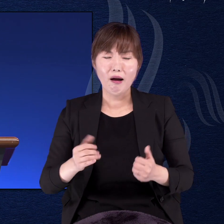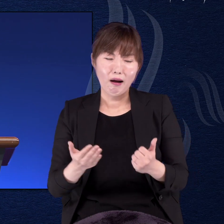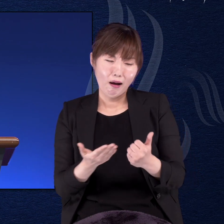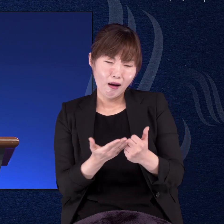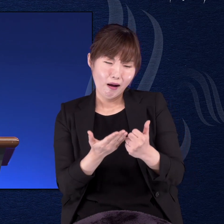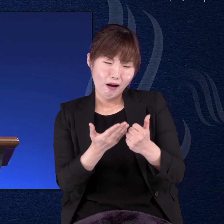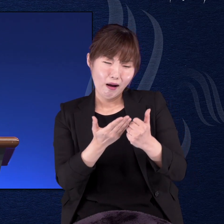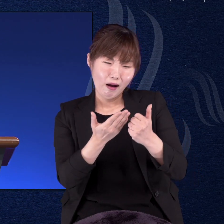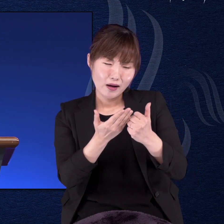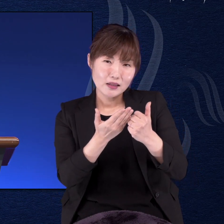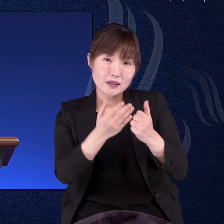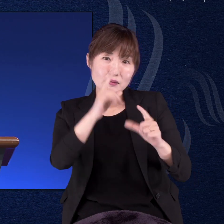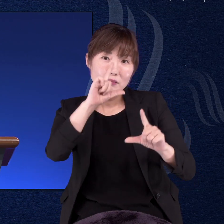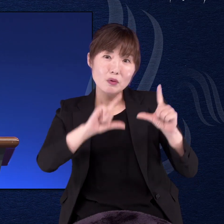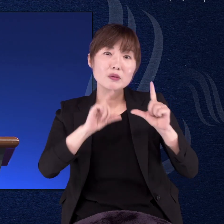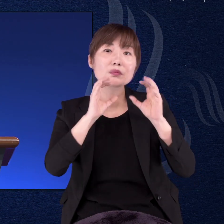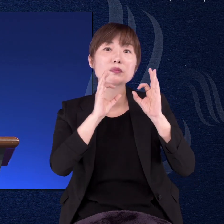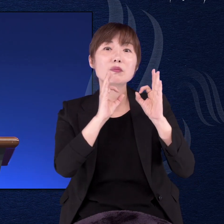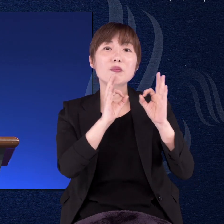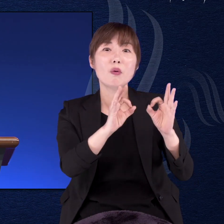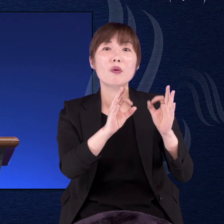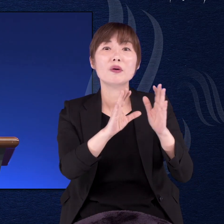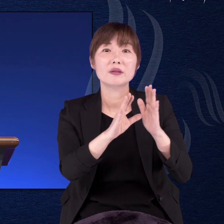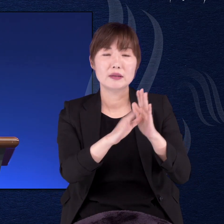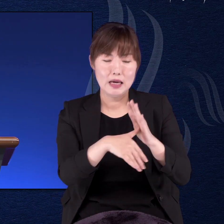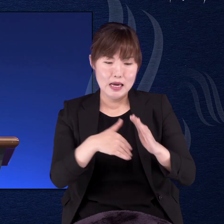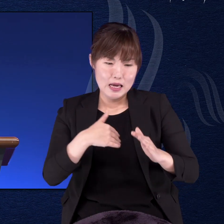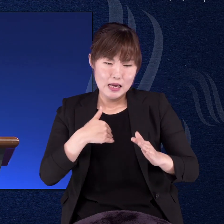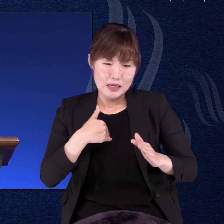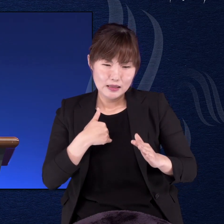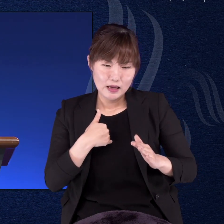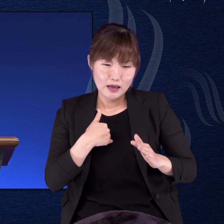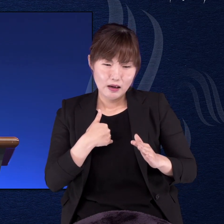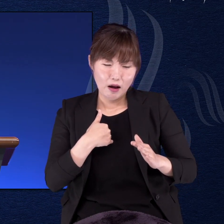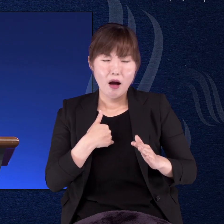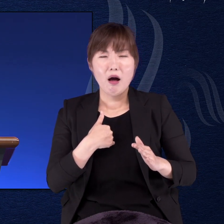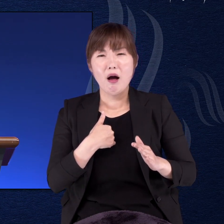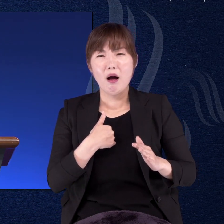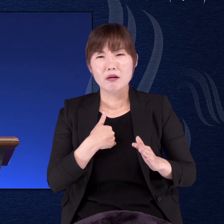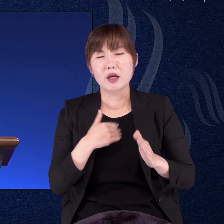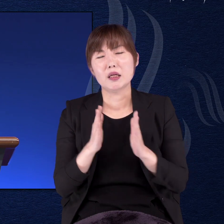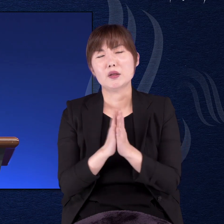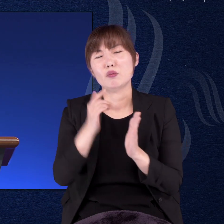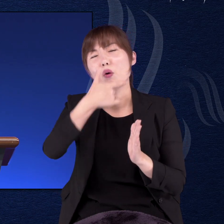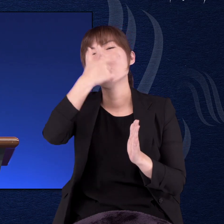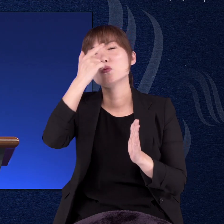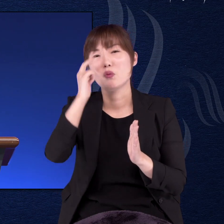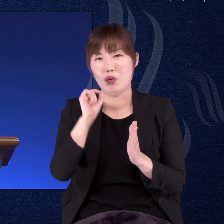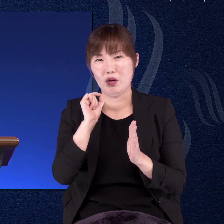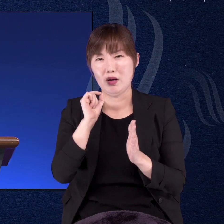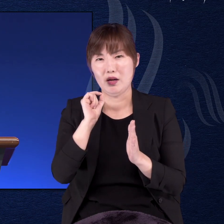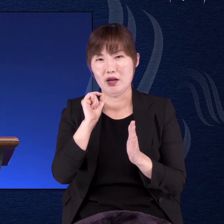기도가 모자랐어 하는 순간이 참 많아요. 더 기도했어야 되는데. 미안한 마음이 들어요.